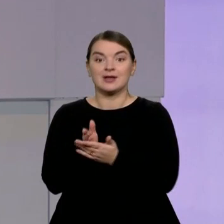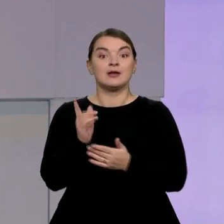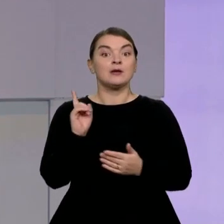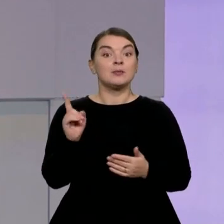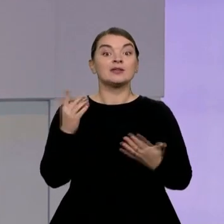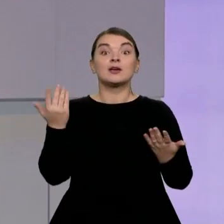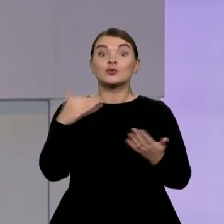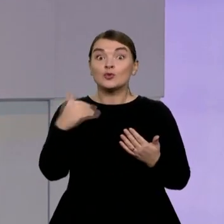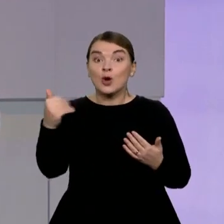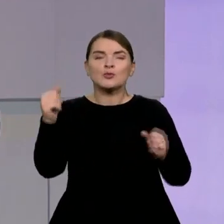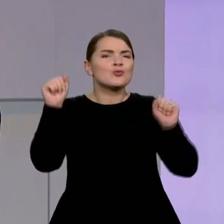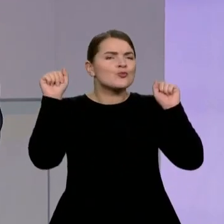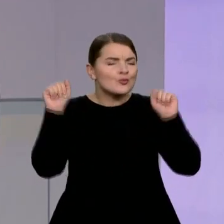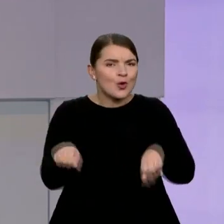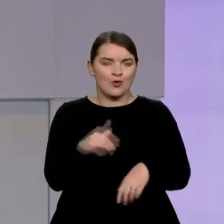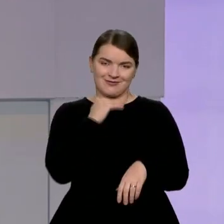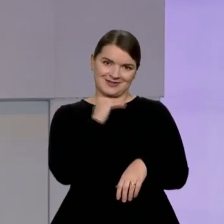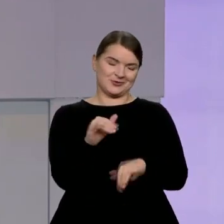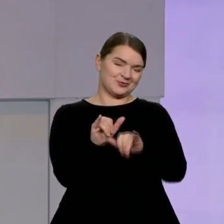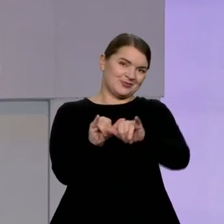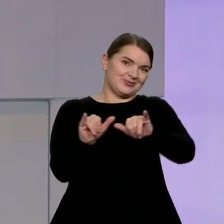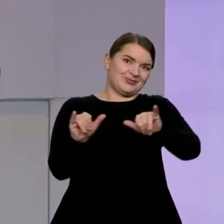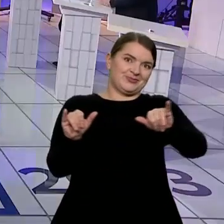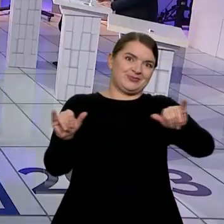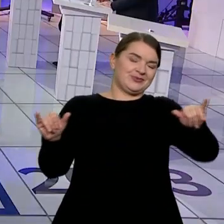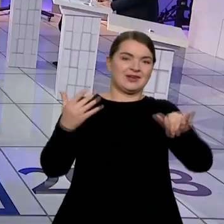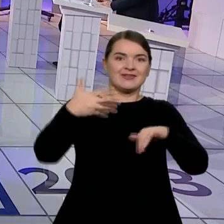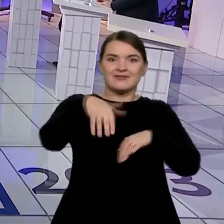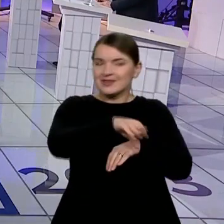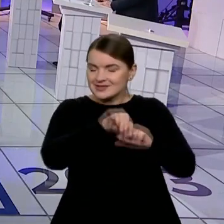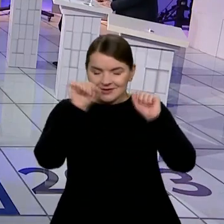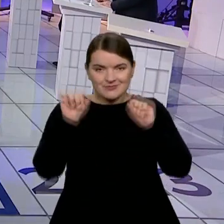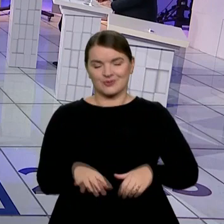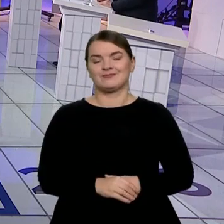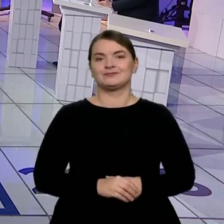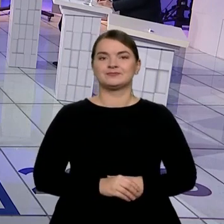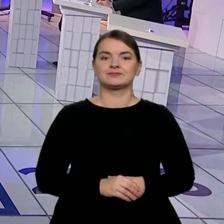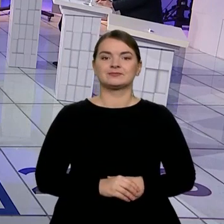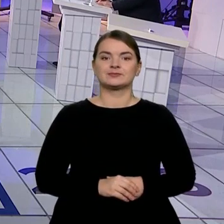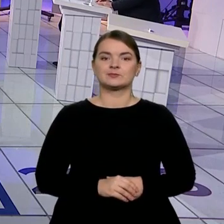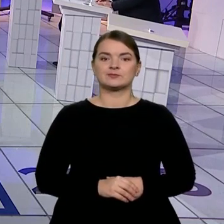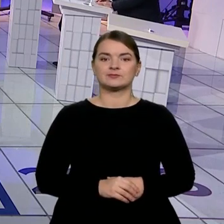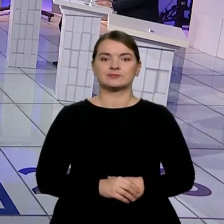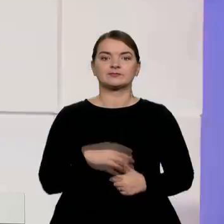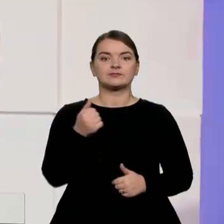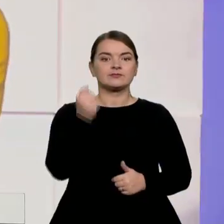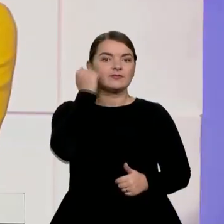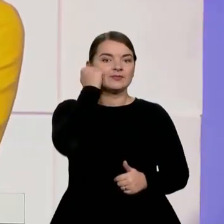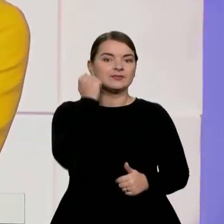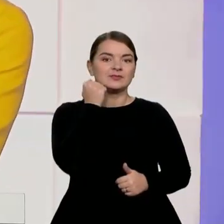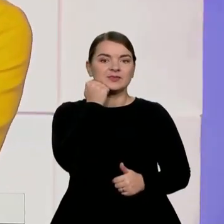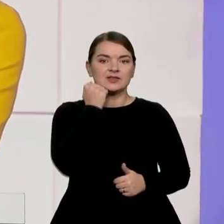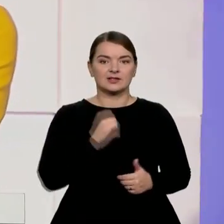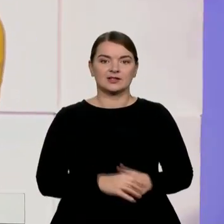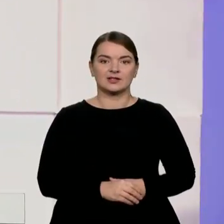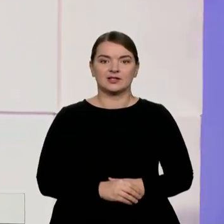išnaudoti dar, nu, akivaizdu, kiekvieną dalyką galima išnaudoti dar. Dėkui, merė, dabar dar